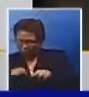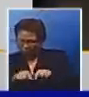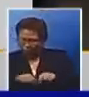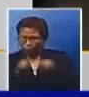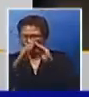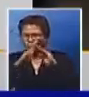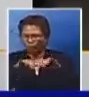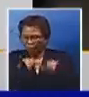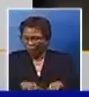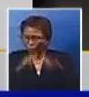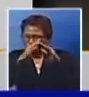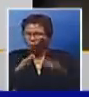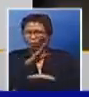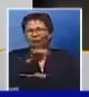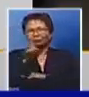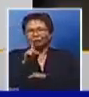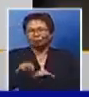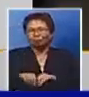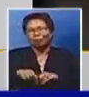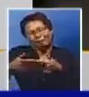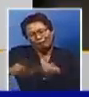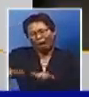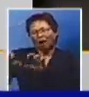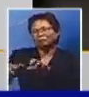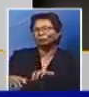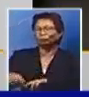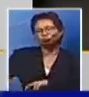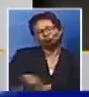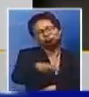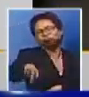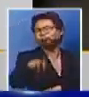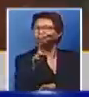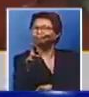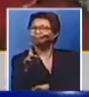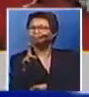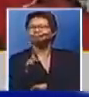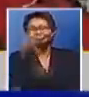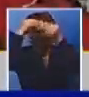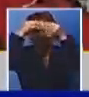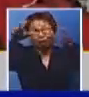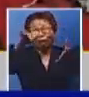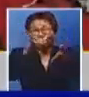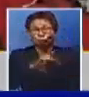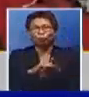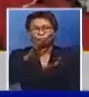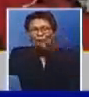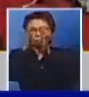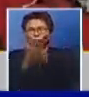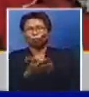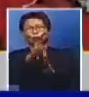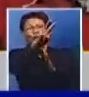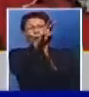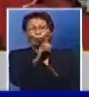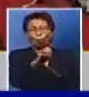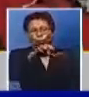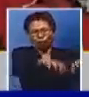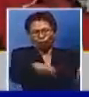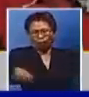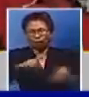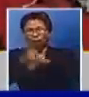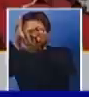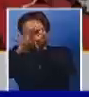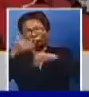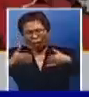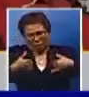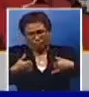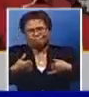kawasan rumah masing-masing dan tidak membiarkan haiwan itu berkeliaran. Dengan pengisytiharan itu, ia menjadikan 20 kawasan di Sarawak